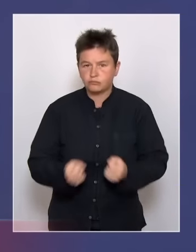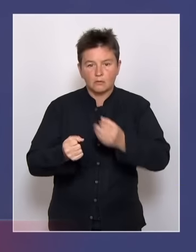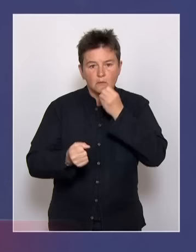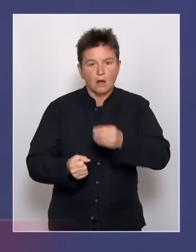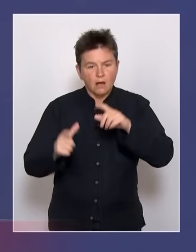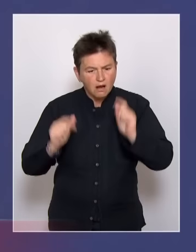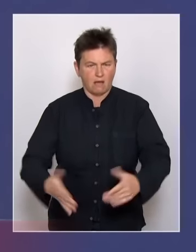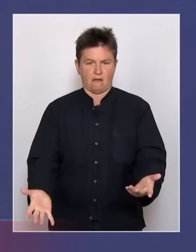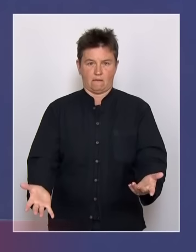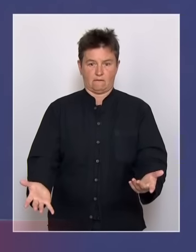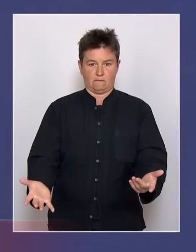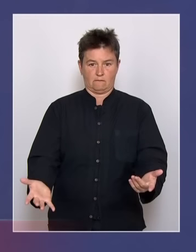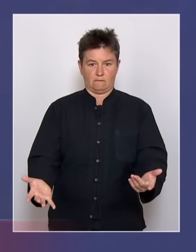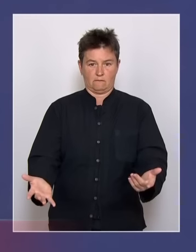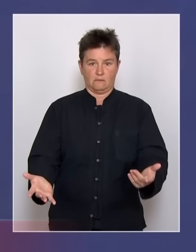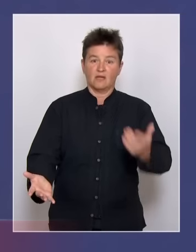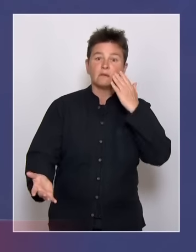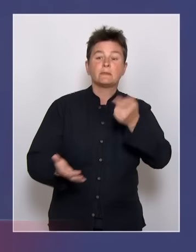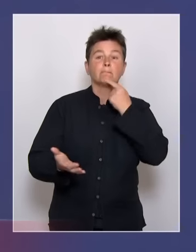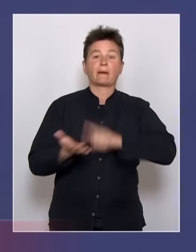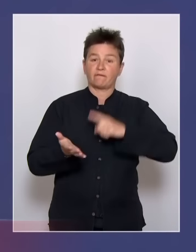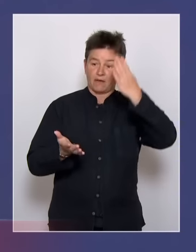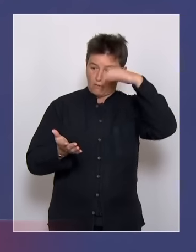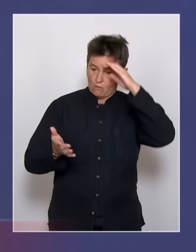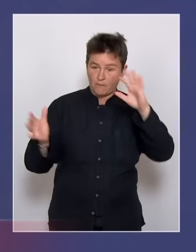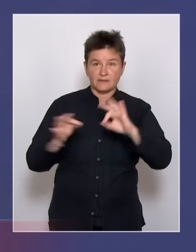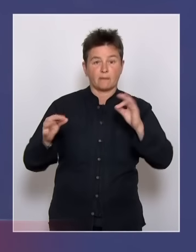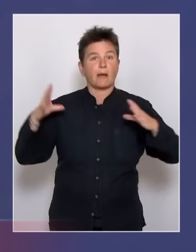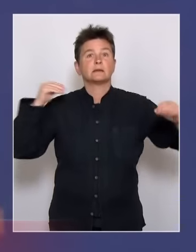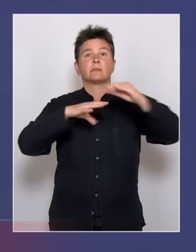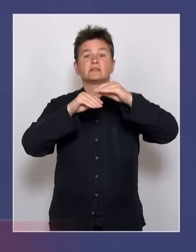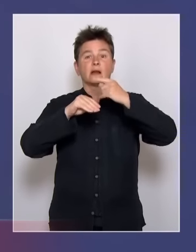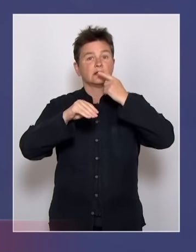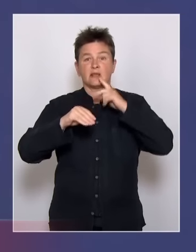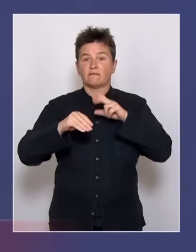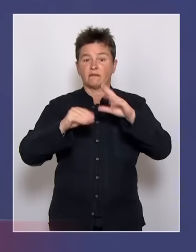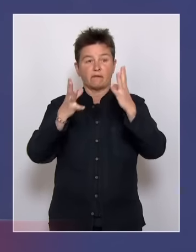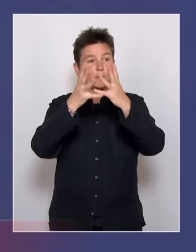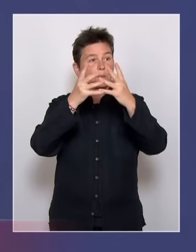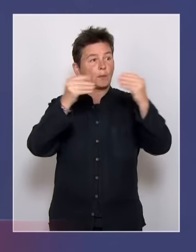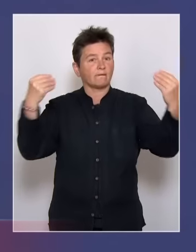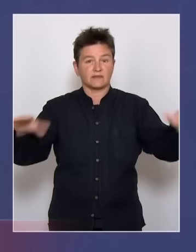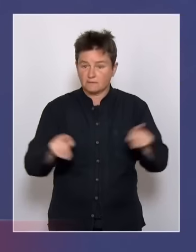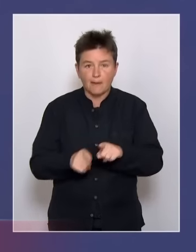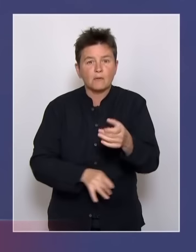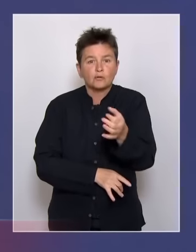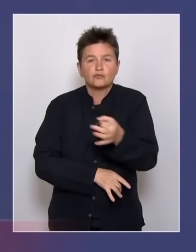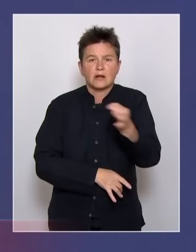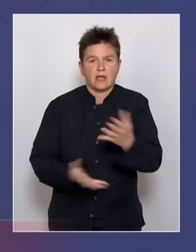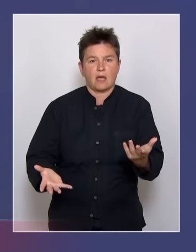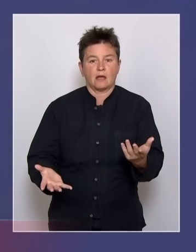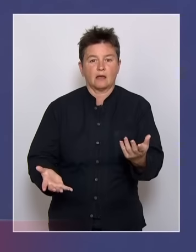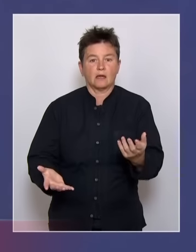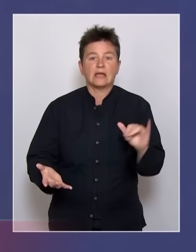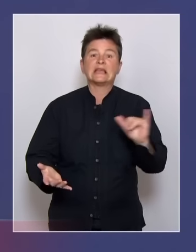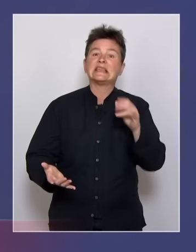Ils l'ont. S'il n'y pas une préférence européenne sur le spatial, il n'y aura plus de spatial. Idem sur le nucléaire. Qui a vu